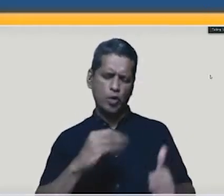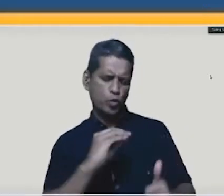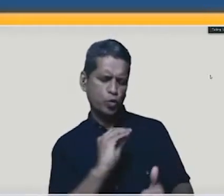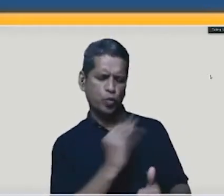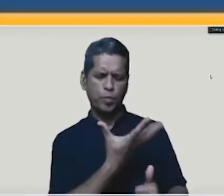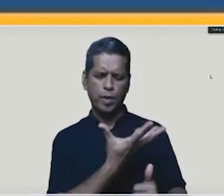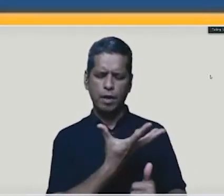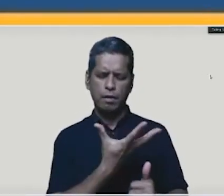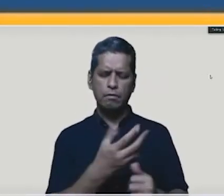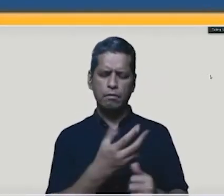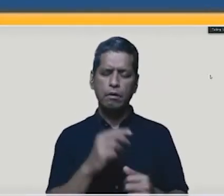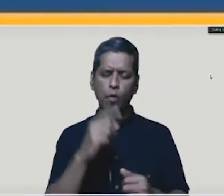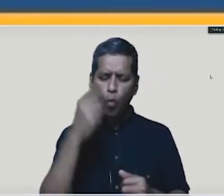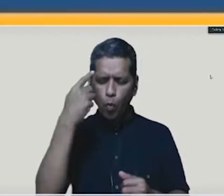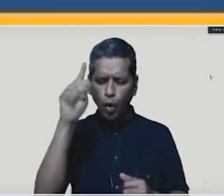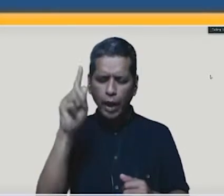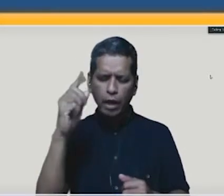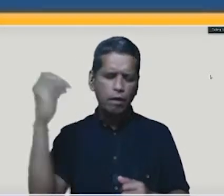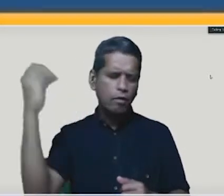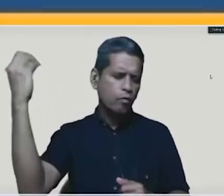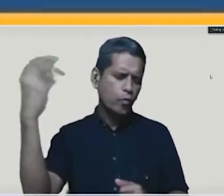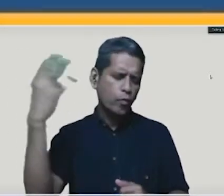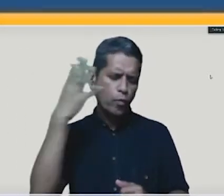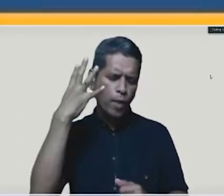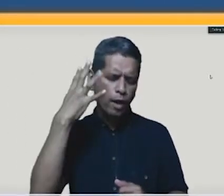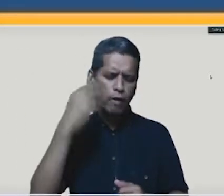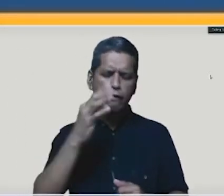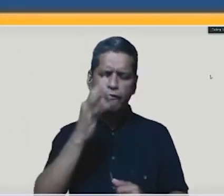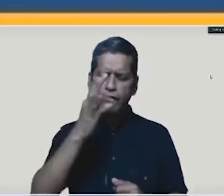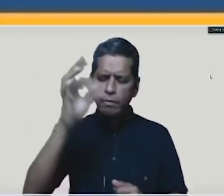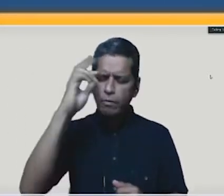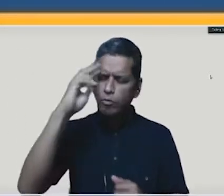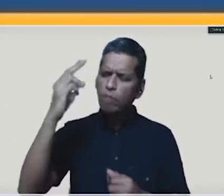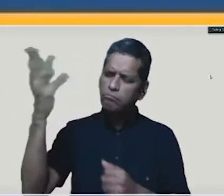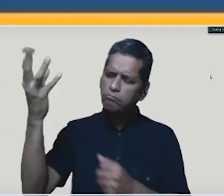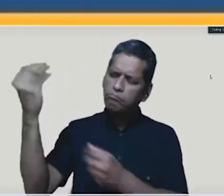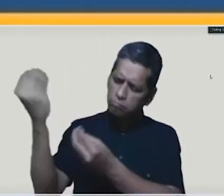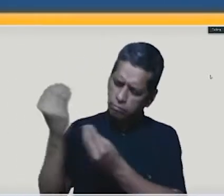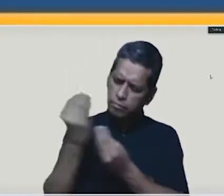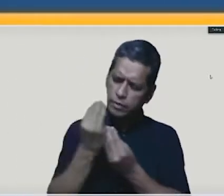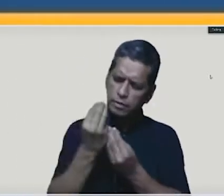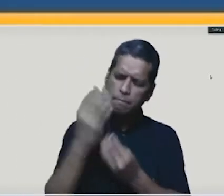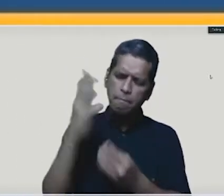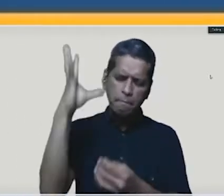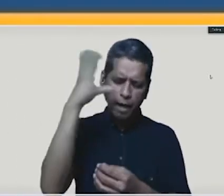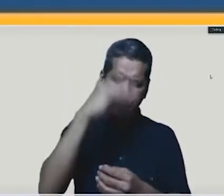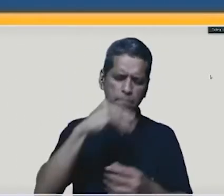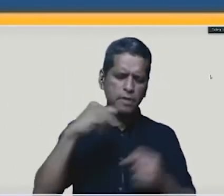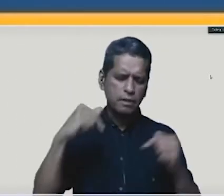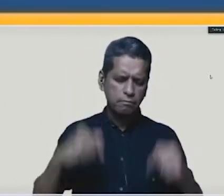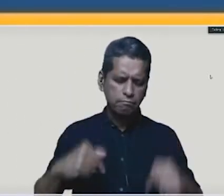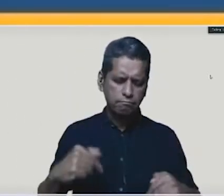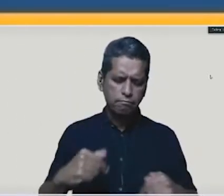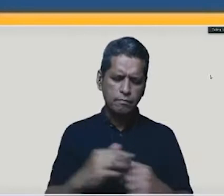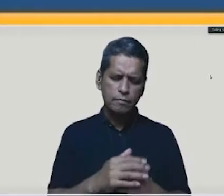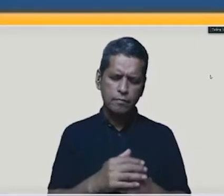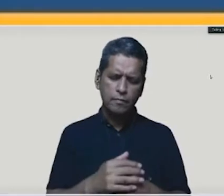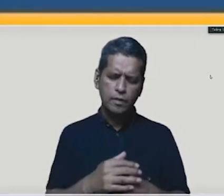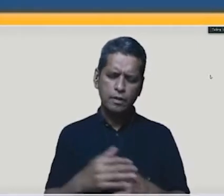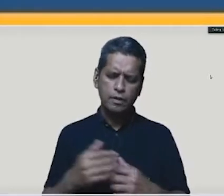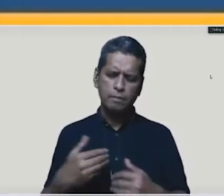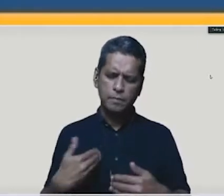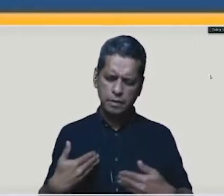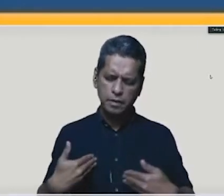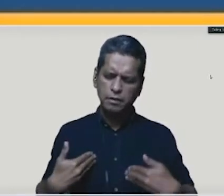sabdamu yang akan difirmankan oleh Tuhan sendiri pada malam hari ini kami bersedia Ya Tuhan